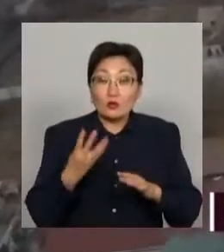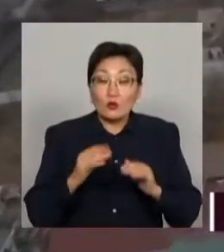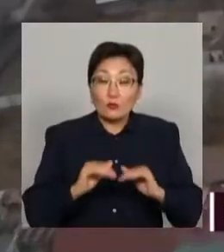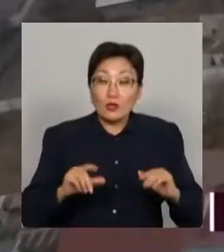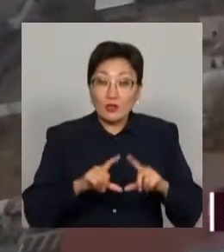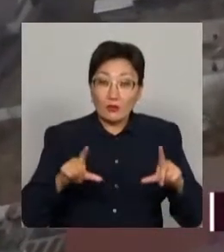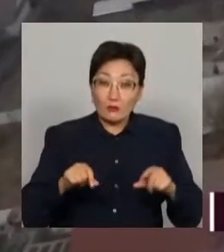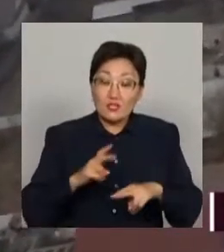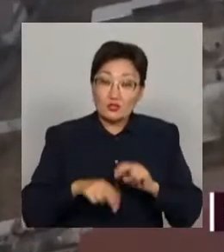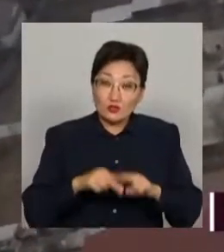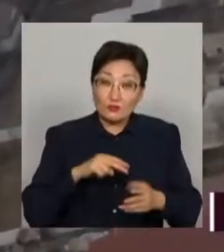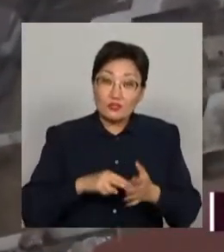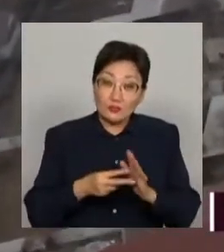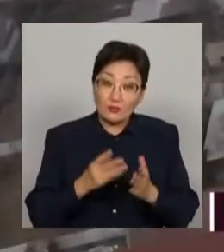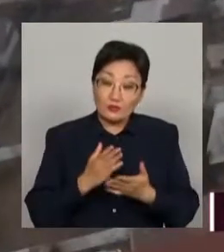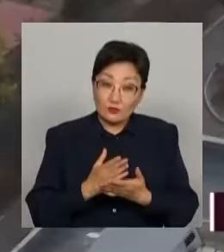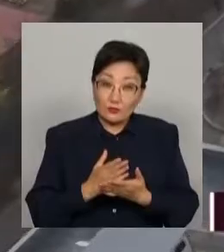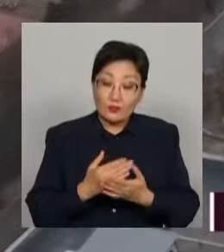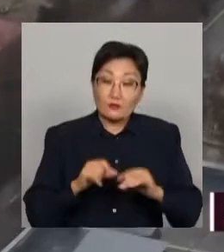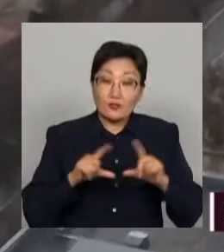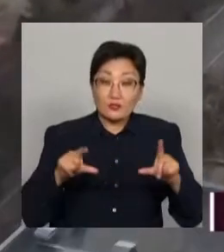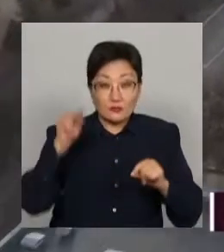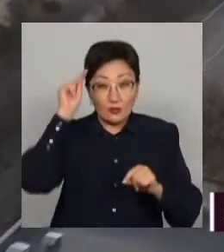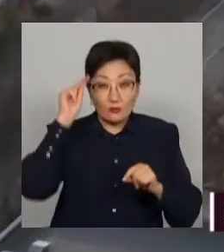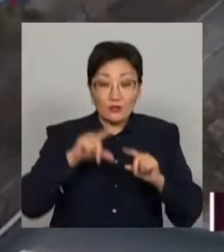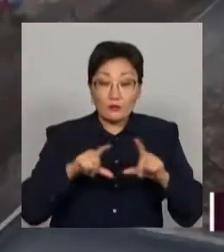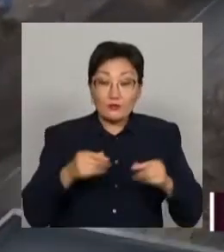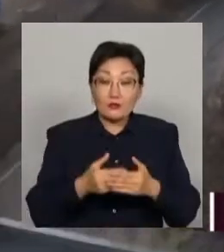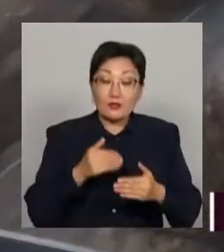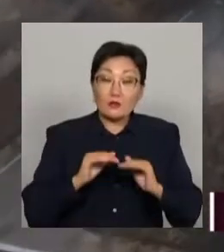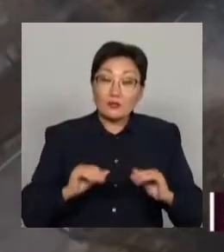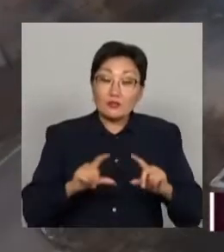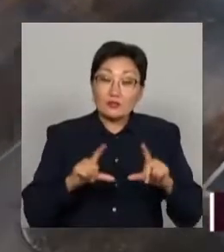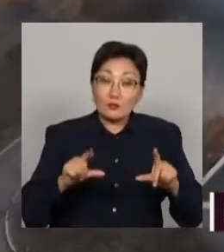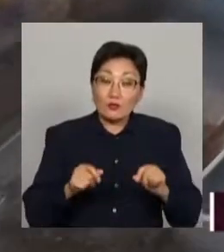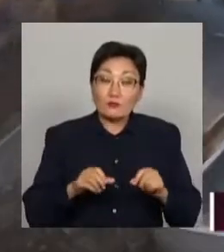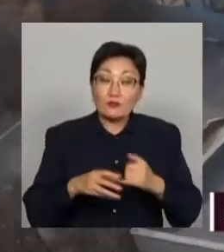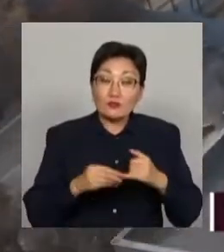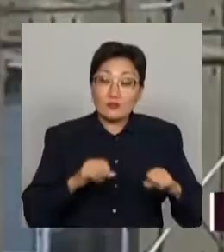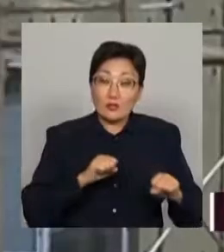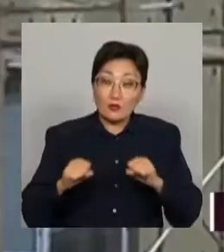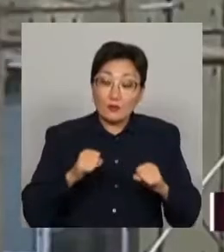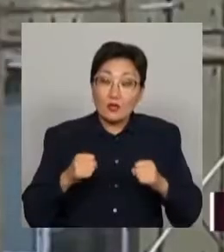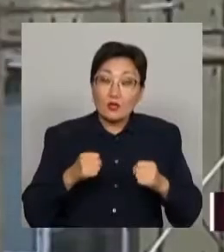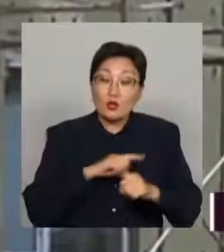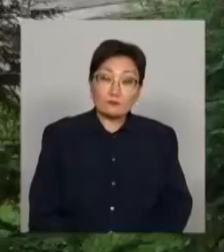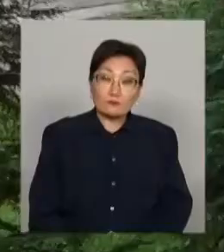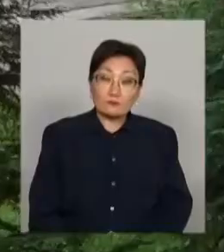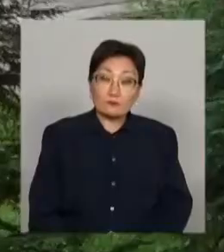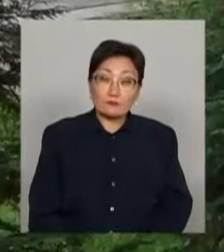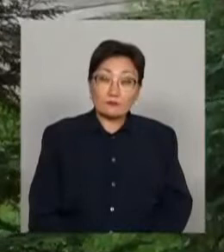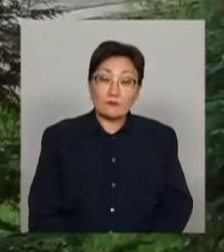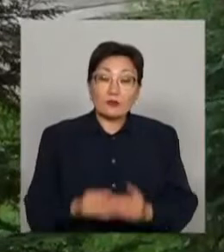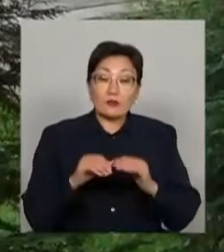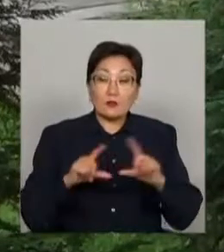бар. Одан бөлек, мектептер мен мектепке дейінгі оқу нысандарында сейсмикалық күшейту жұмыстары жүргізіліп жатыр.